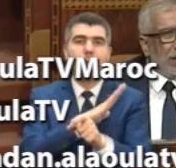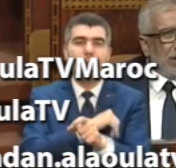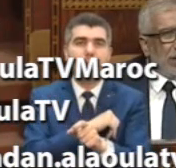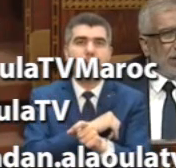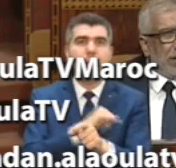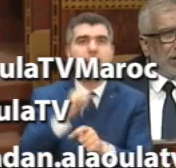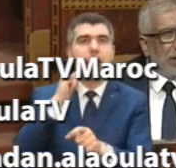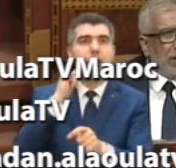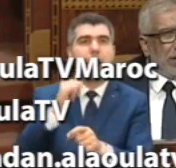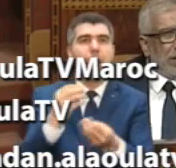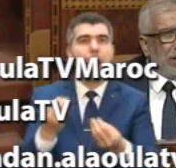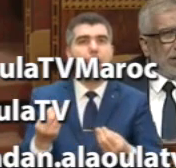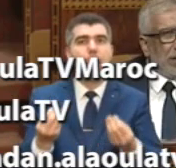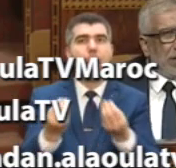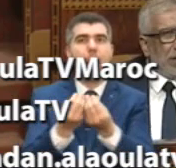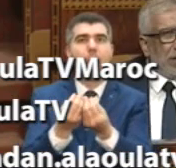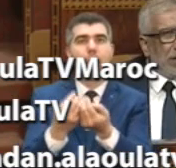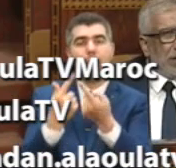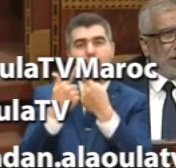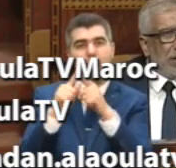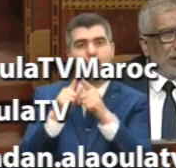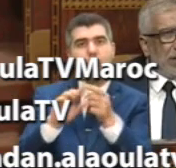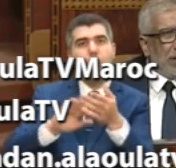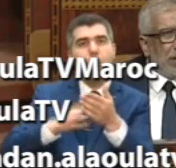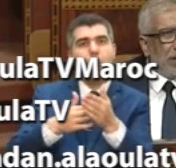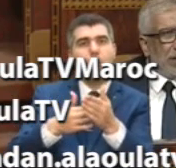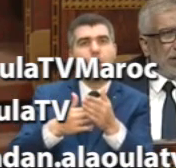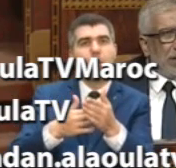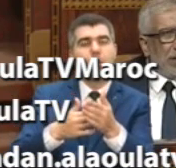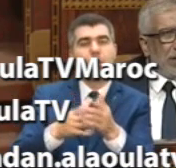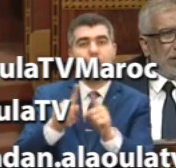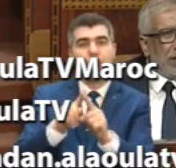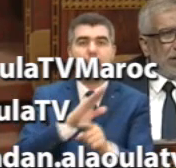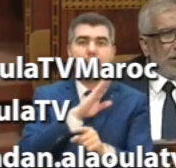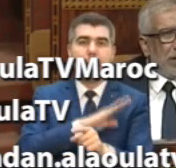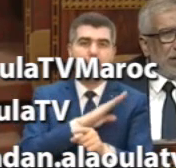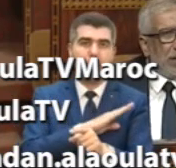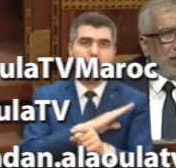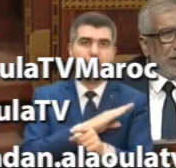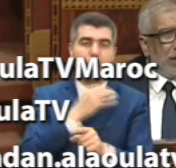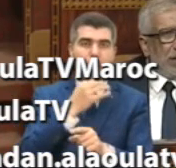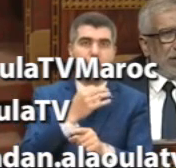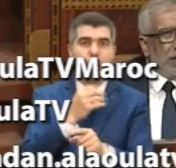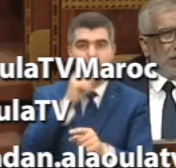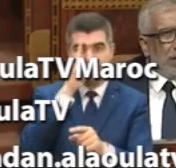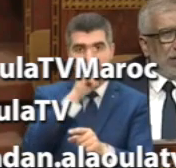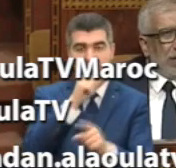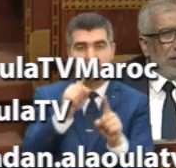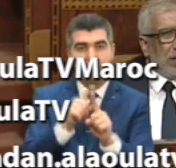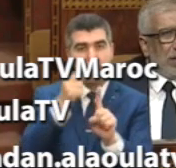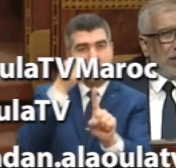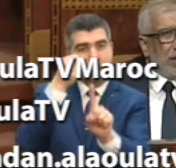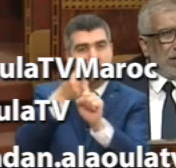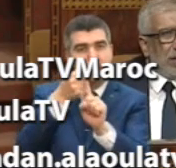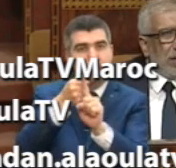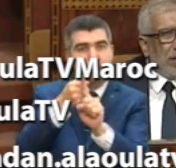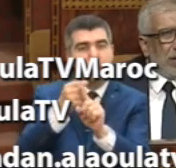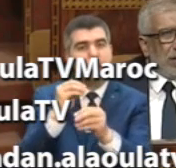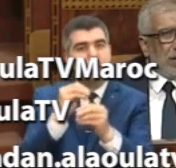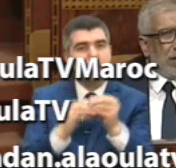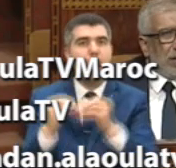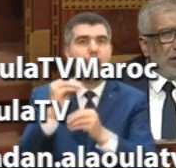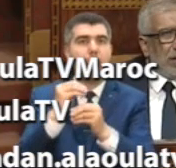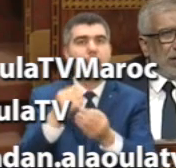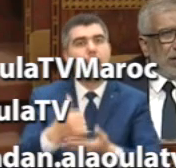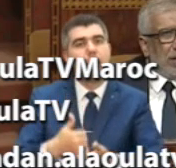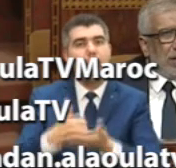نجد صامدا في وجه كل هذا الطغيان. ونريد لكم أن تبذلوا جهود كثيرة إضافية لدعم